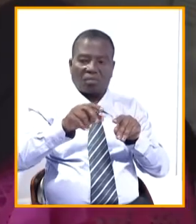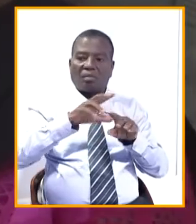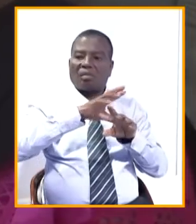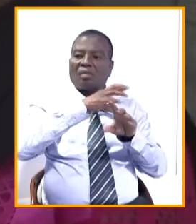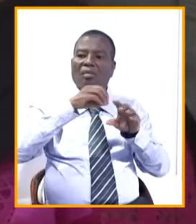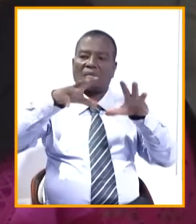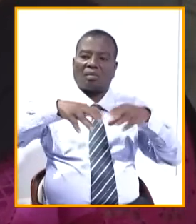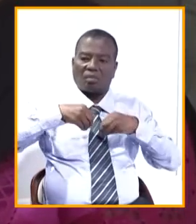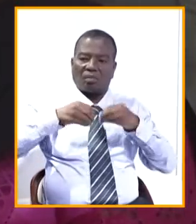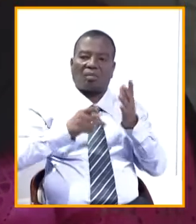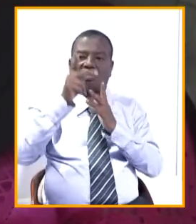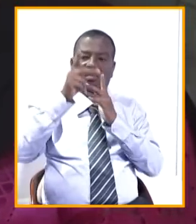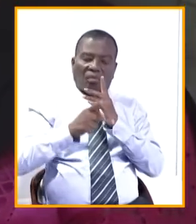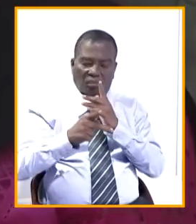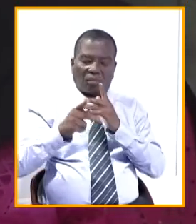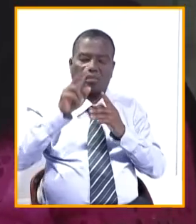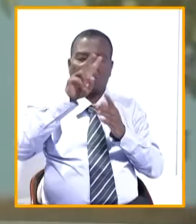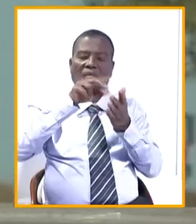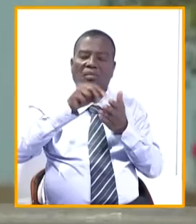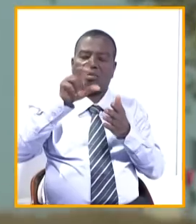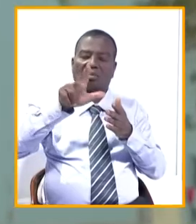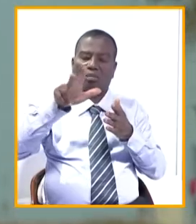Examen et adoption du programme triennal